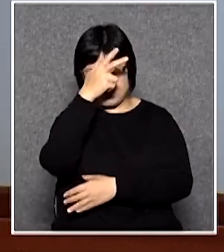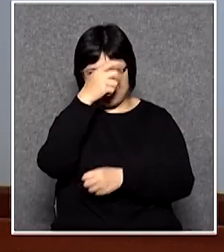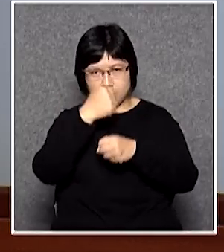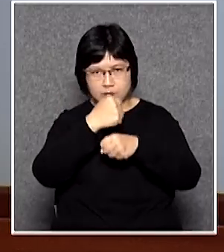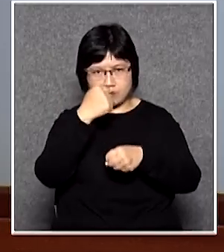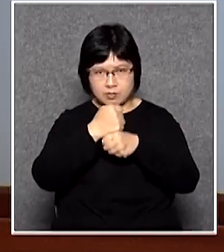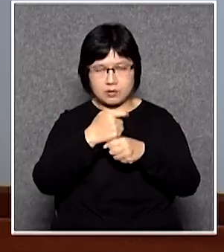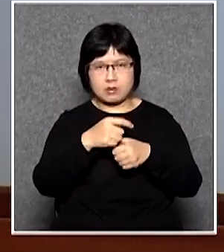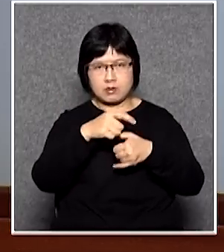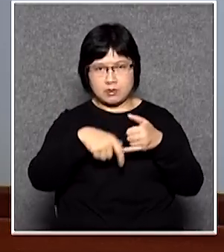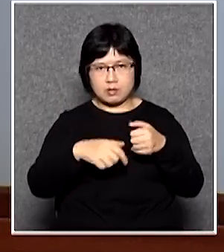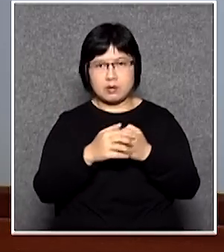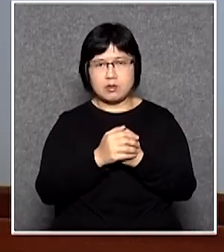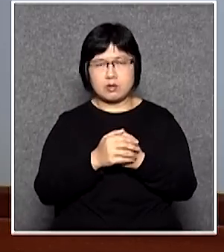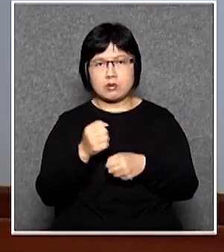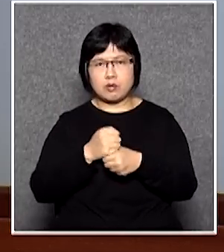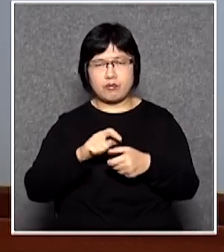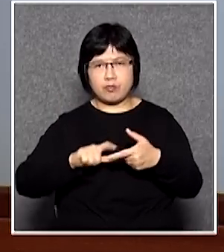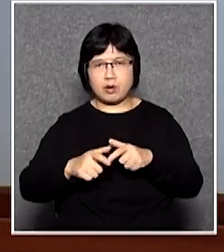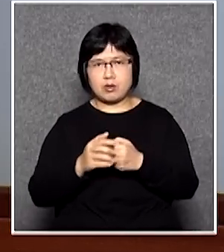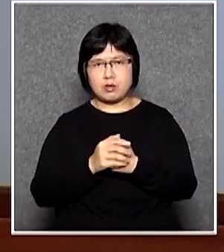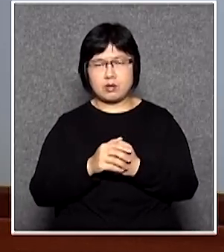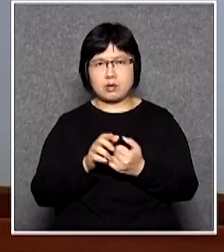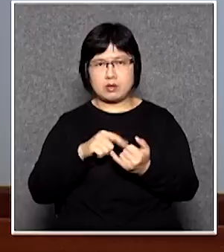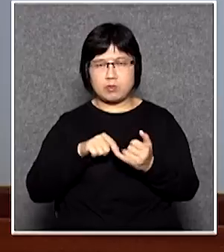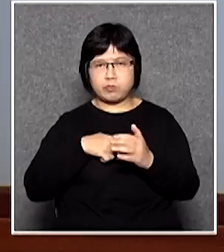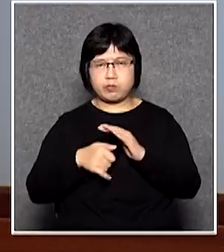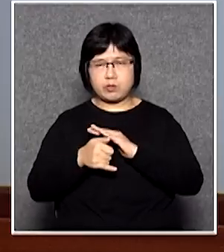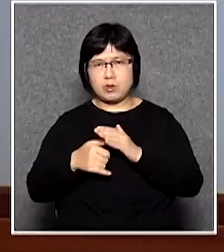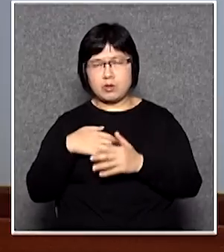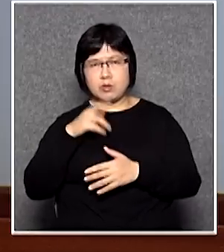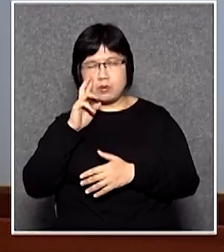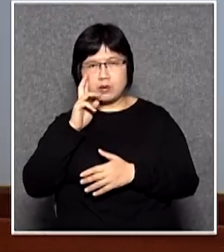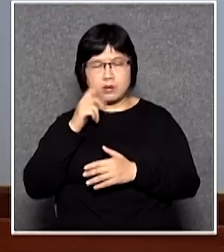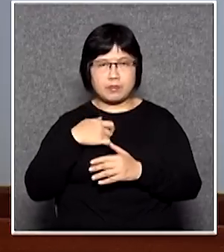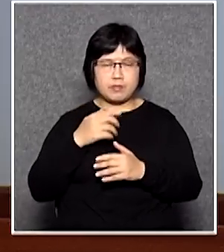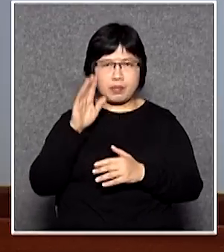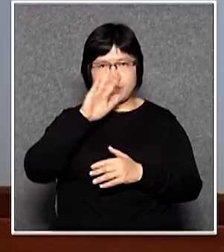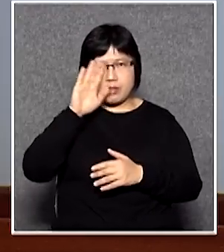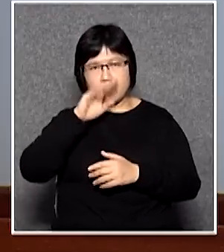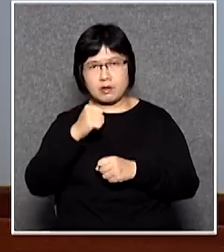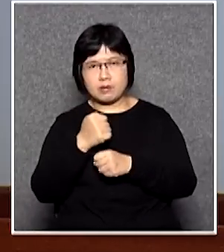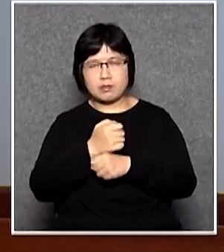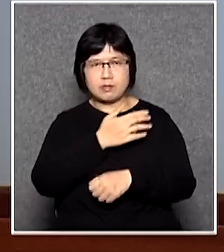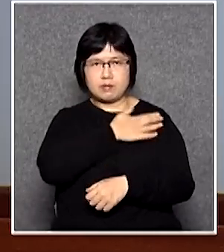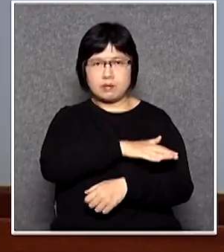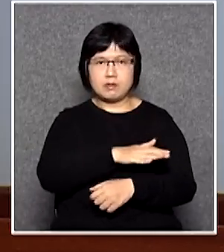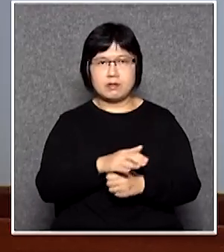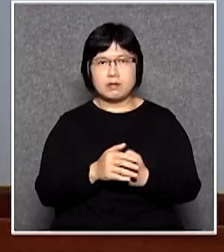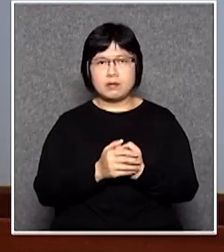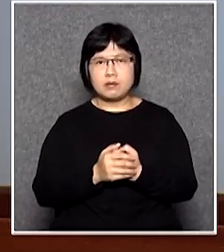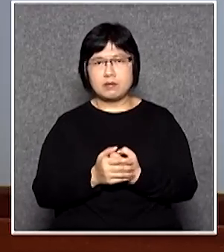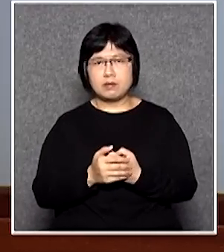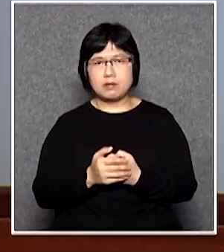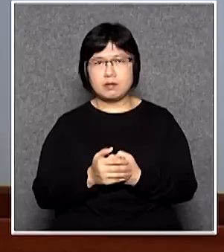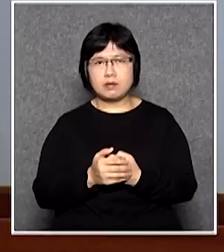人士，做法藏头露尾，鬼鬼祟祟，不负责任之余，